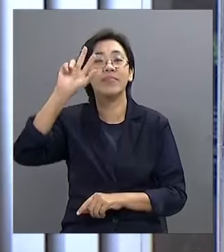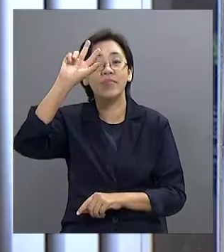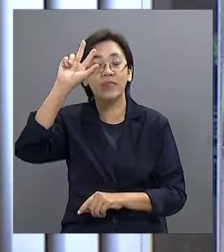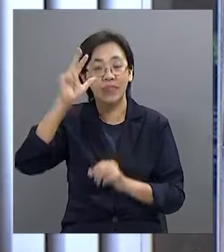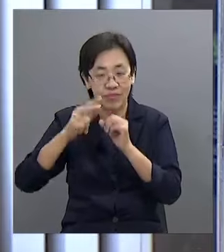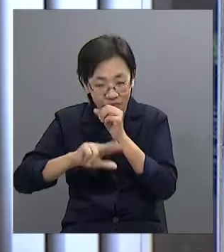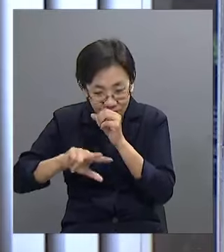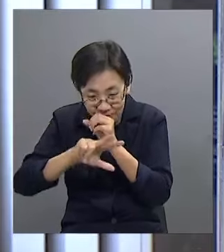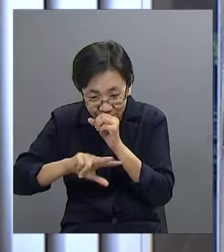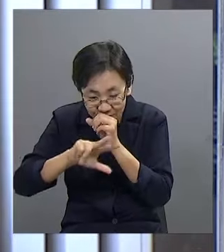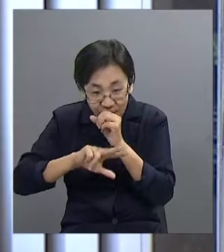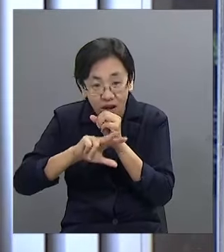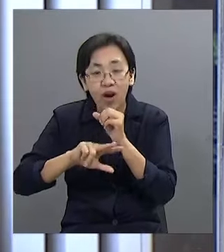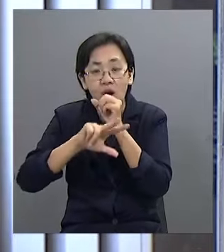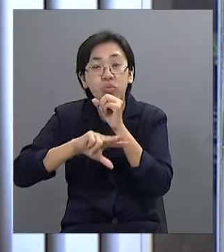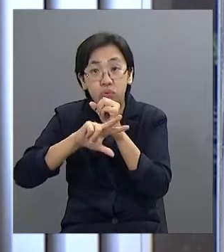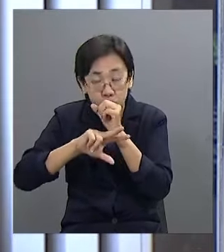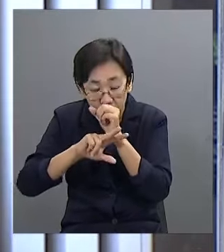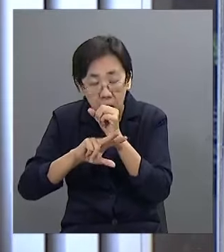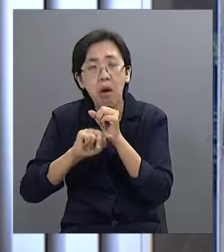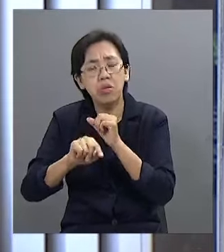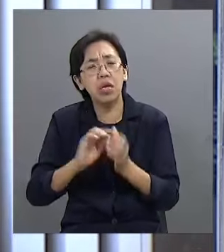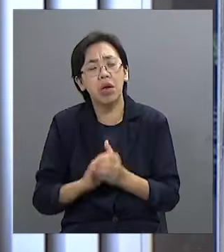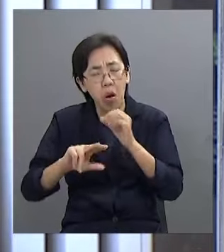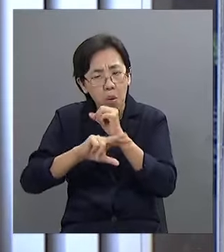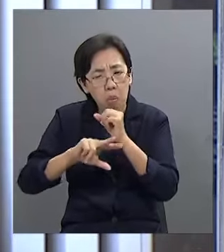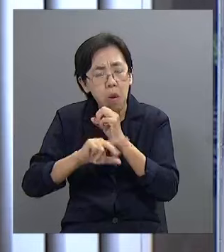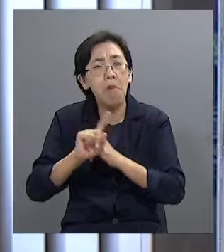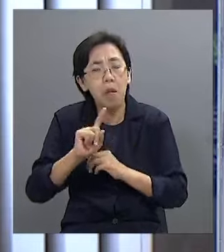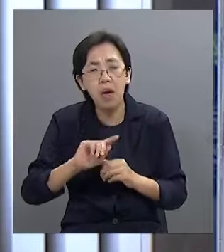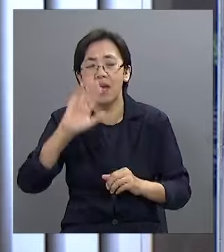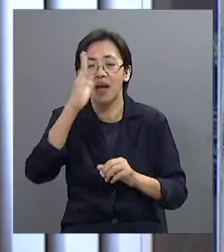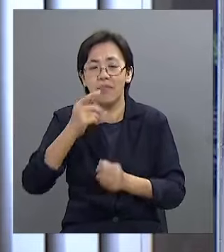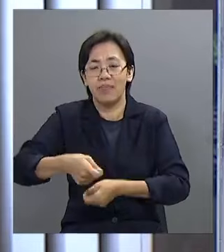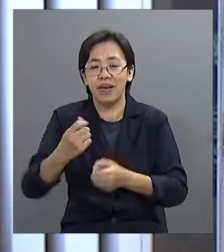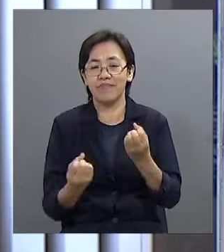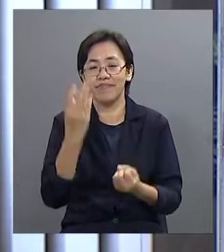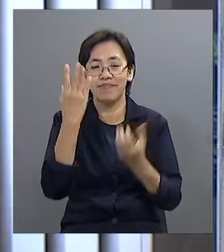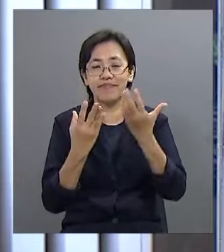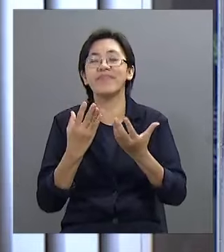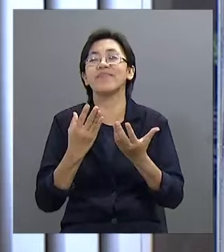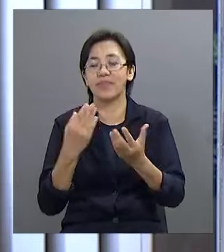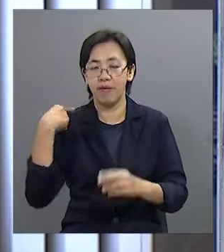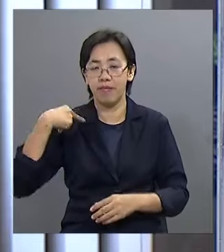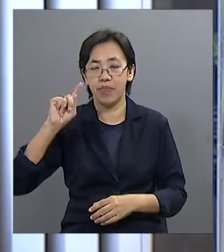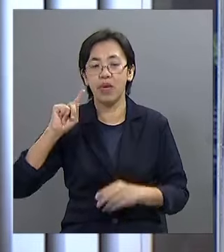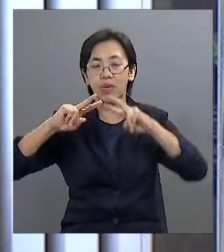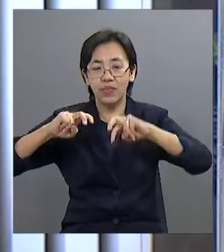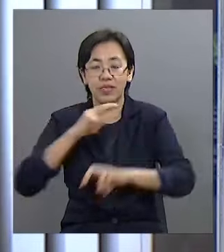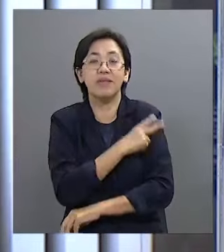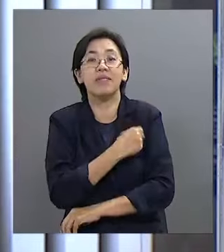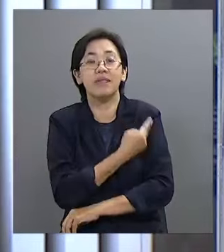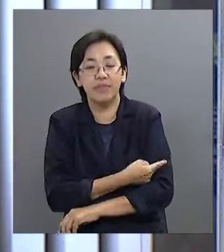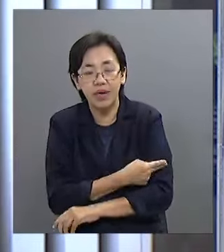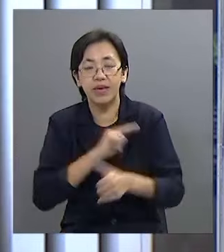พื่อสันทนาการและความบันเทิงน ะ ที่ปลดให้ใช้กันเนี่ยคือเพื่อทางการแพทย์และทั้งหมดทั้งมวลถ้าจะต้องใช้สิ่งที่ควรทำ